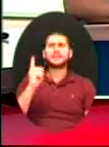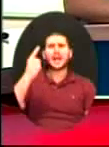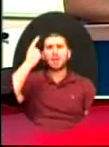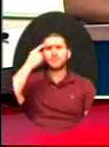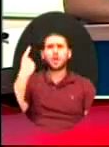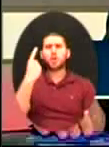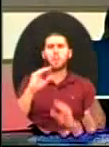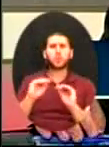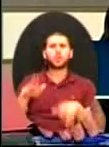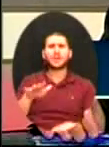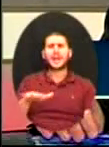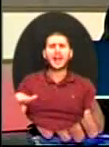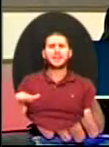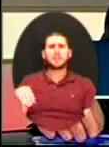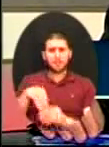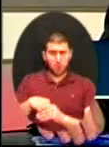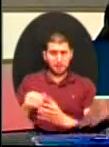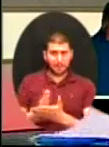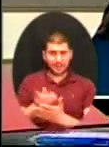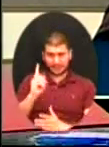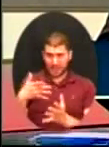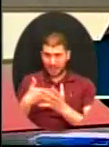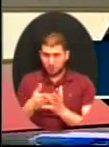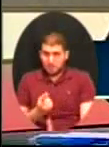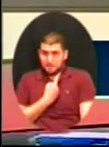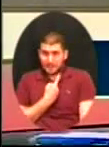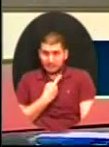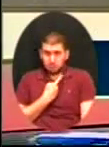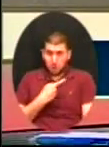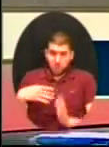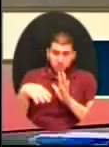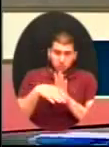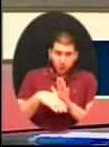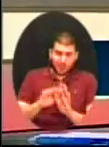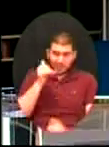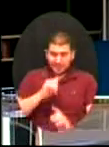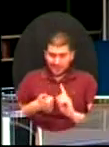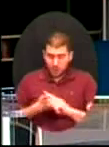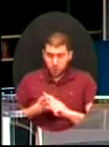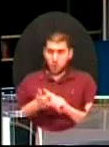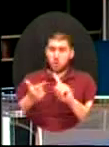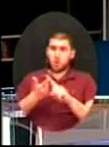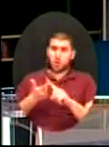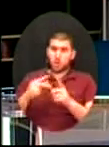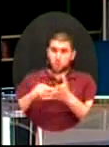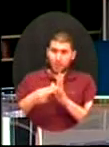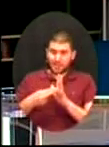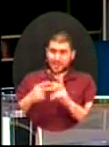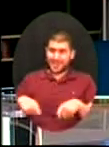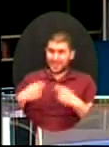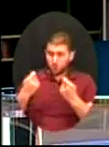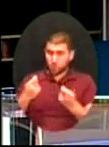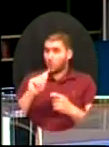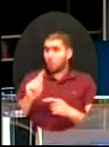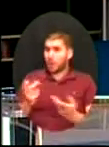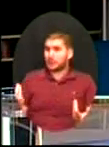היום כל הורה שיש לו ילד במכינה, שהוא צריך לבדוק בעצמו את תוכנית הטיולים ואת התוכנית החינוכית? אתה יודע